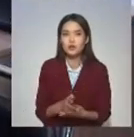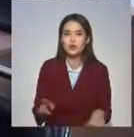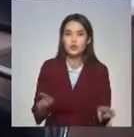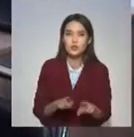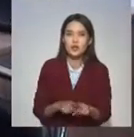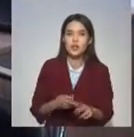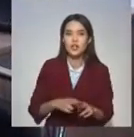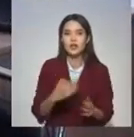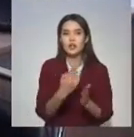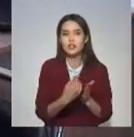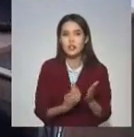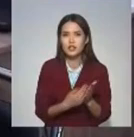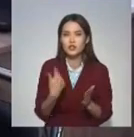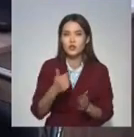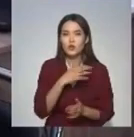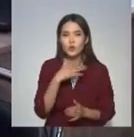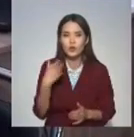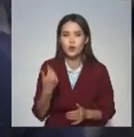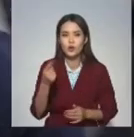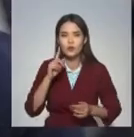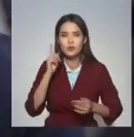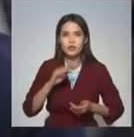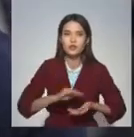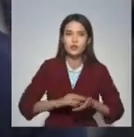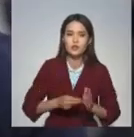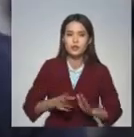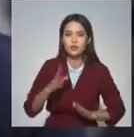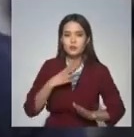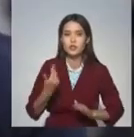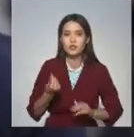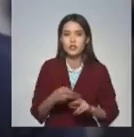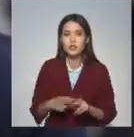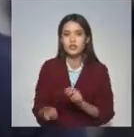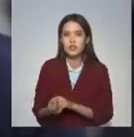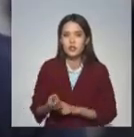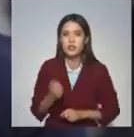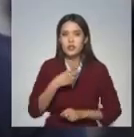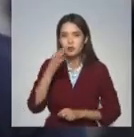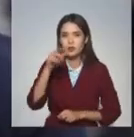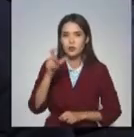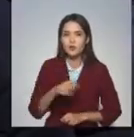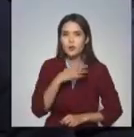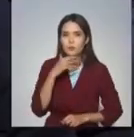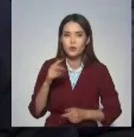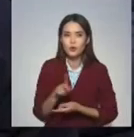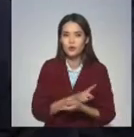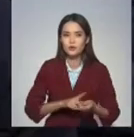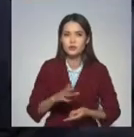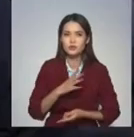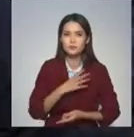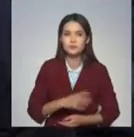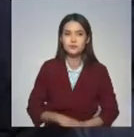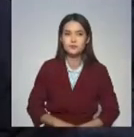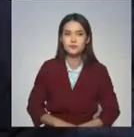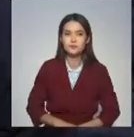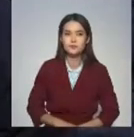Астанадағы базарлардың бірінде көшпелі жәрменке ұйымдастырылды. Жастарды толғандырған мәселеге орай мамандар кеңес берді. Касательно данного мероприятия